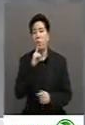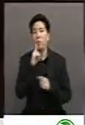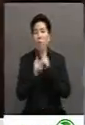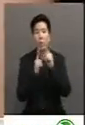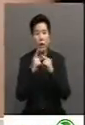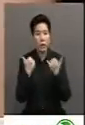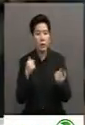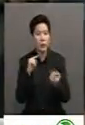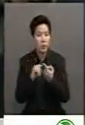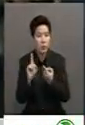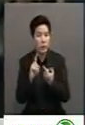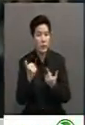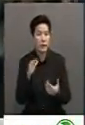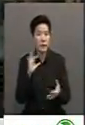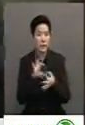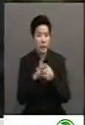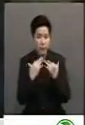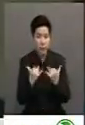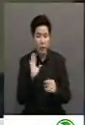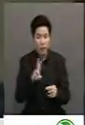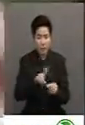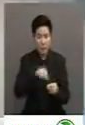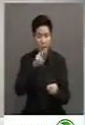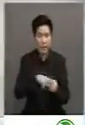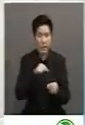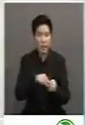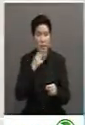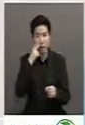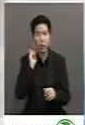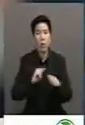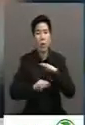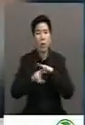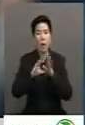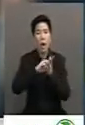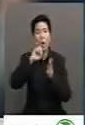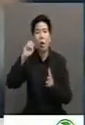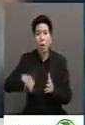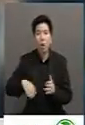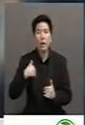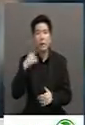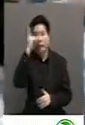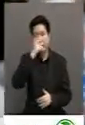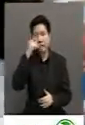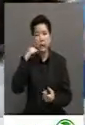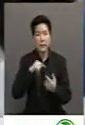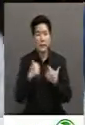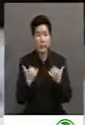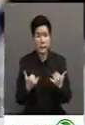ารณ์กันค่อนข้างเยอะนะครับทำให้ล่าสุดทางเป๊ปซี่ต้องถอดโฆษณานะครับที่มีดาราดังจากราย